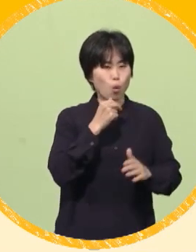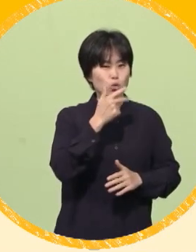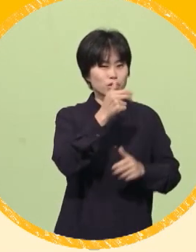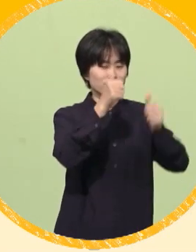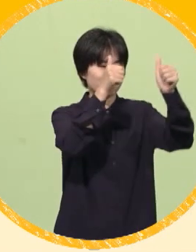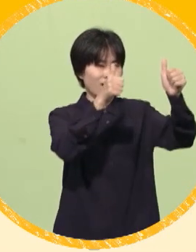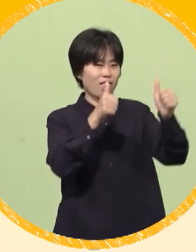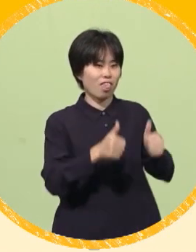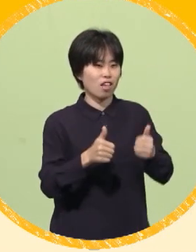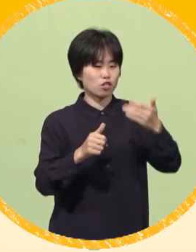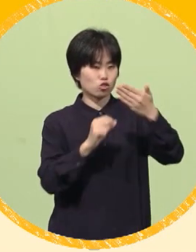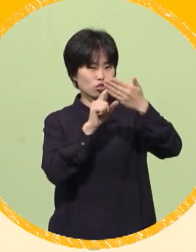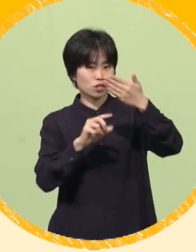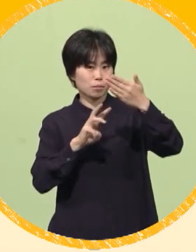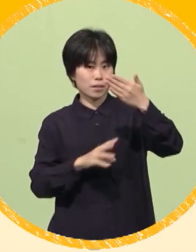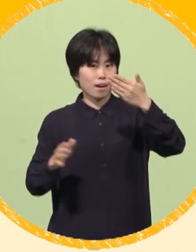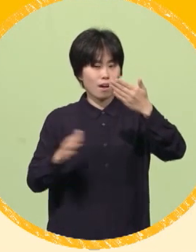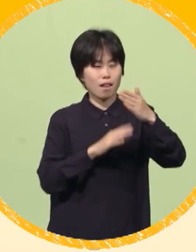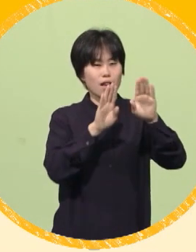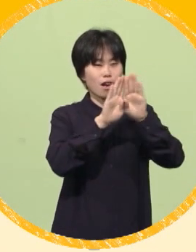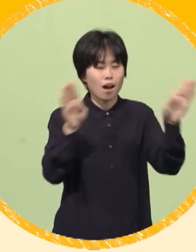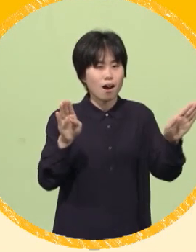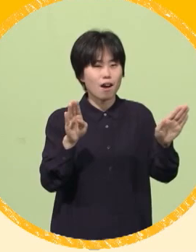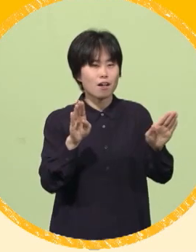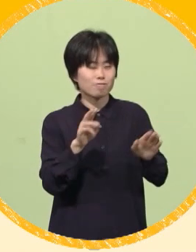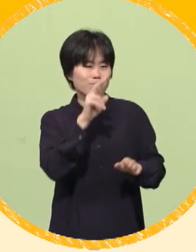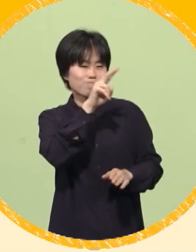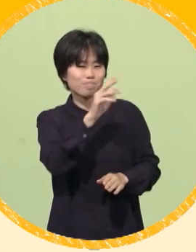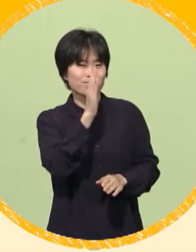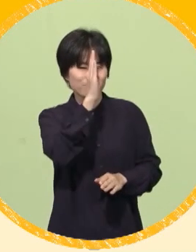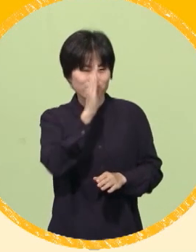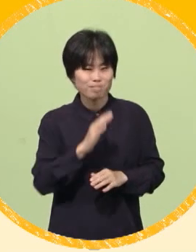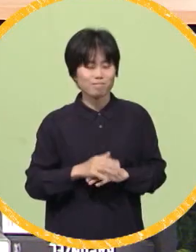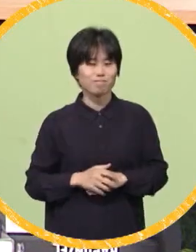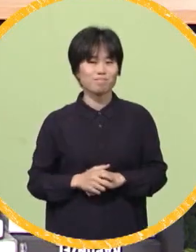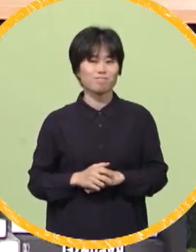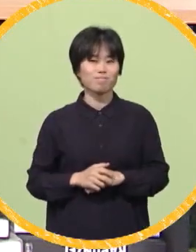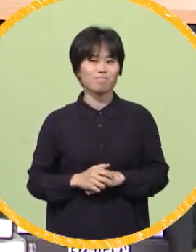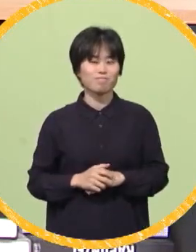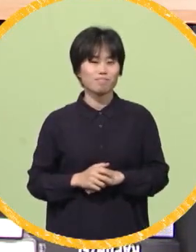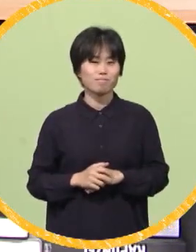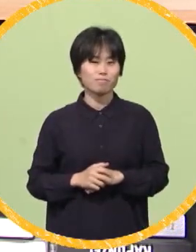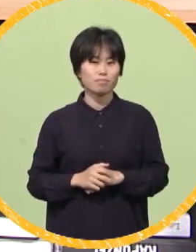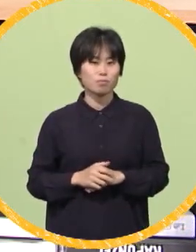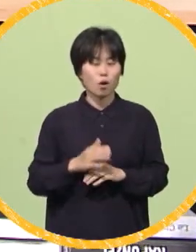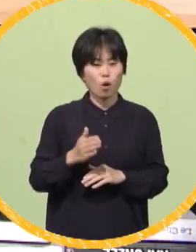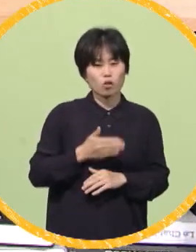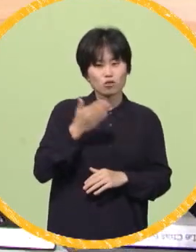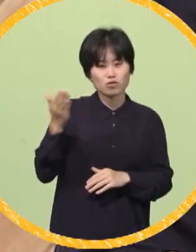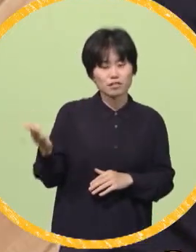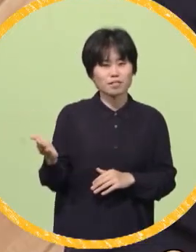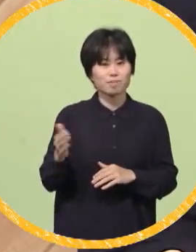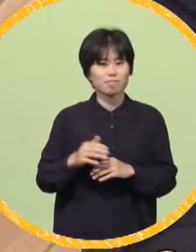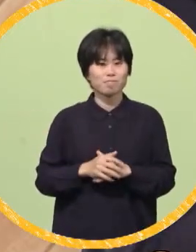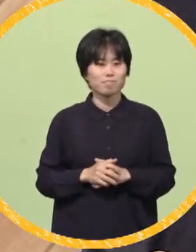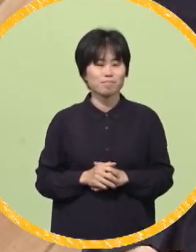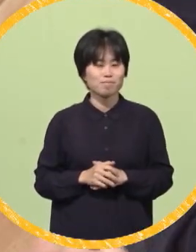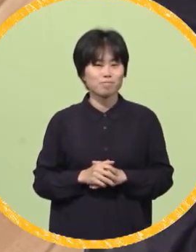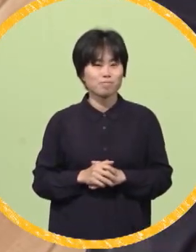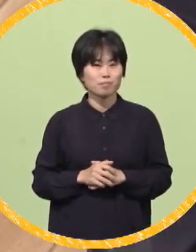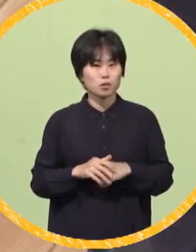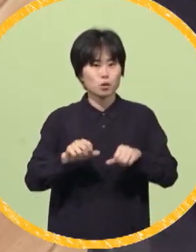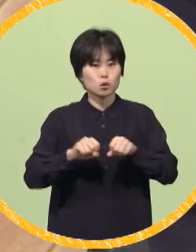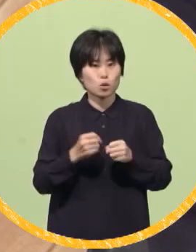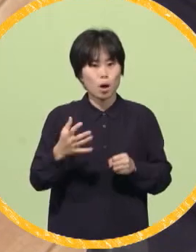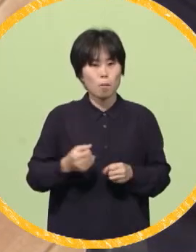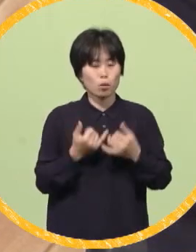3日から開催しますので、そちらもぜひ注目してください。 はい、さあ続いてはアンナちゃん。 はい、続いてはですね、障